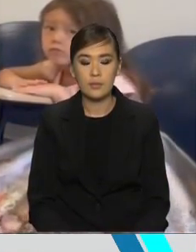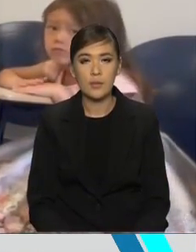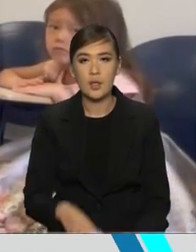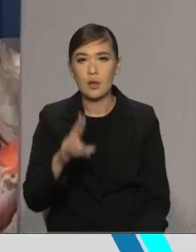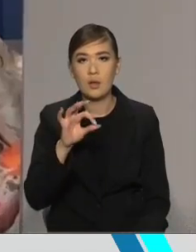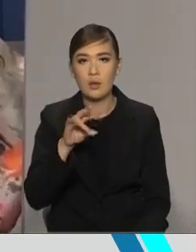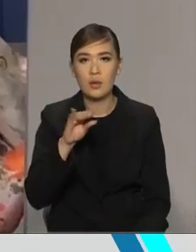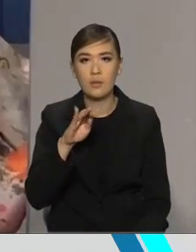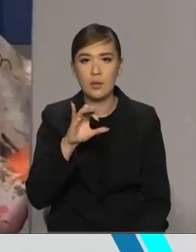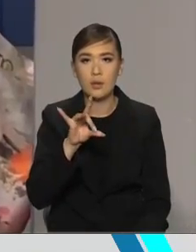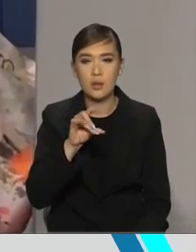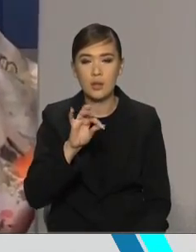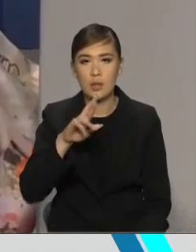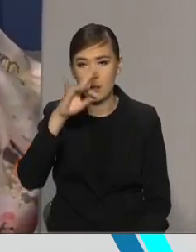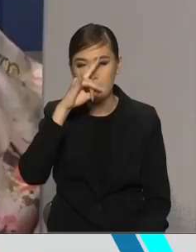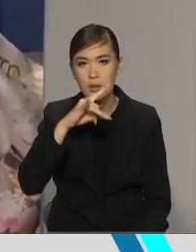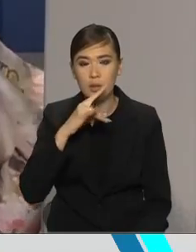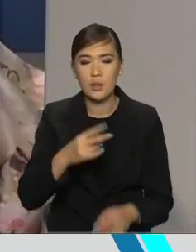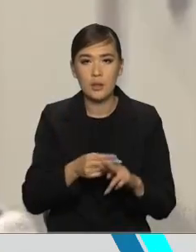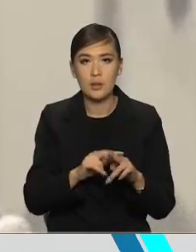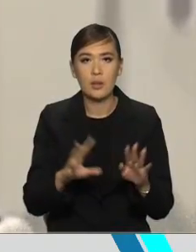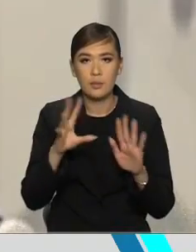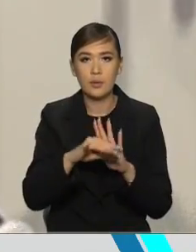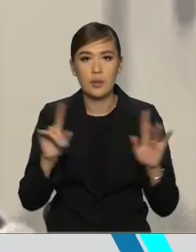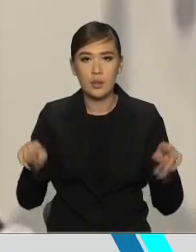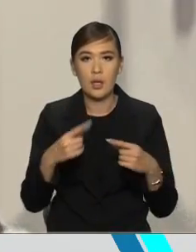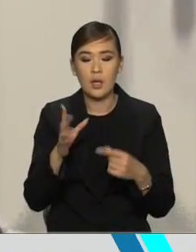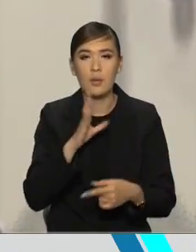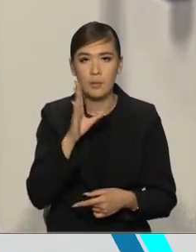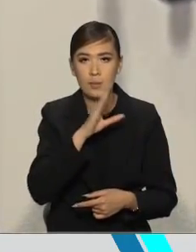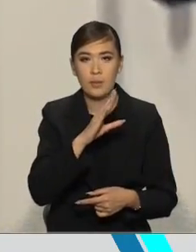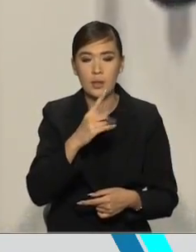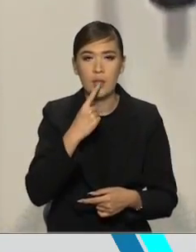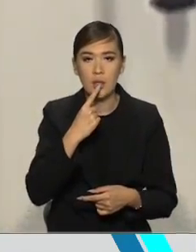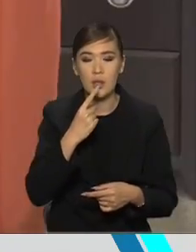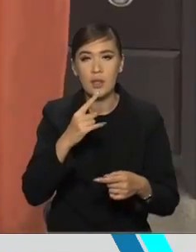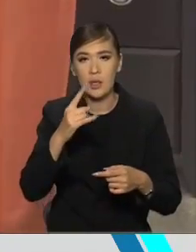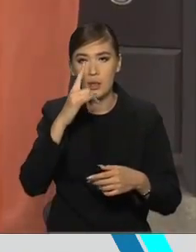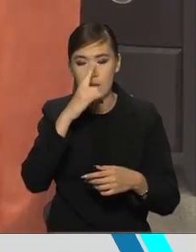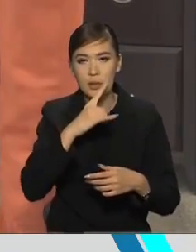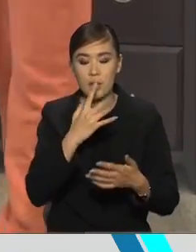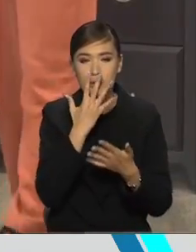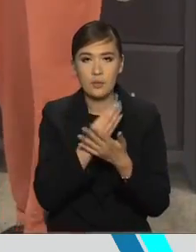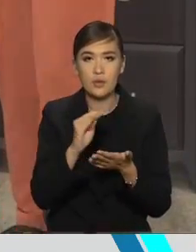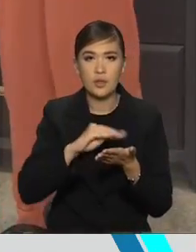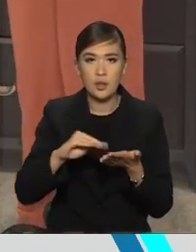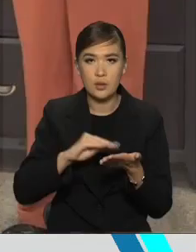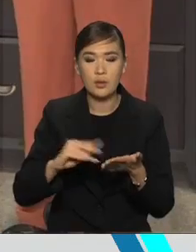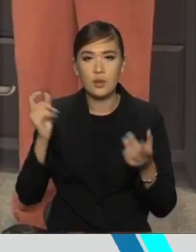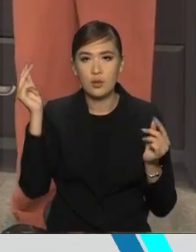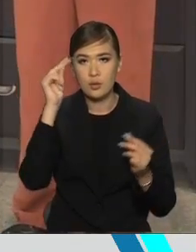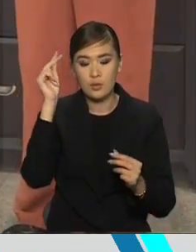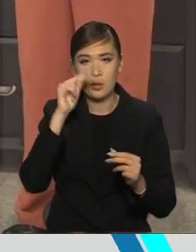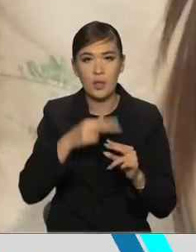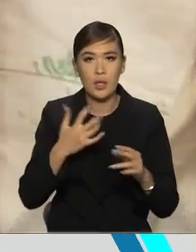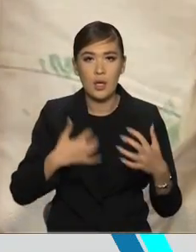Калифорния қазақ қауымдастығы қолға алған келелістің бірегейі ана тілі сабақтары. Әр сенбінің таңында туған тілінде оқып, жазуға анталы бала біткен осында